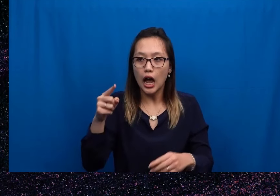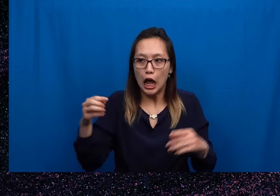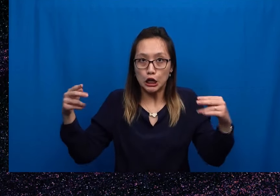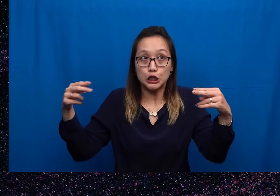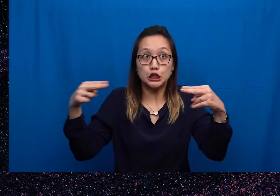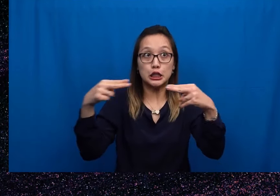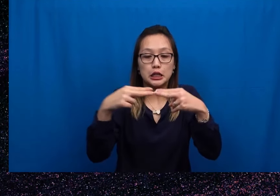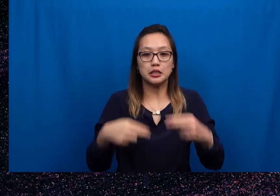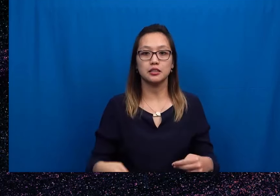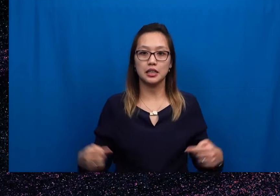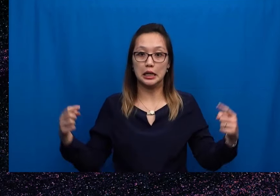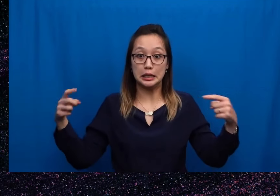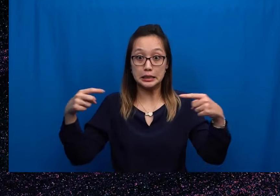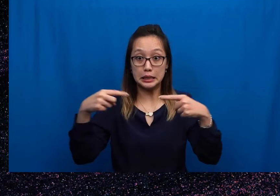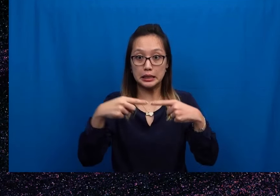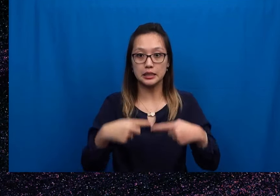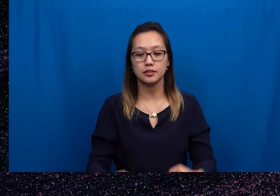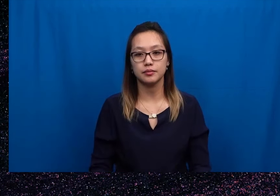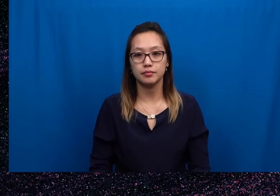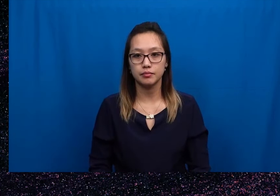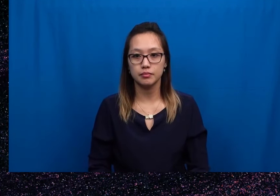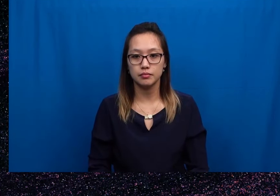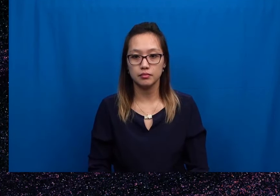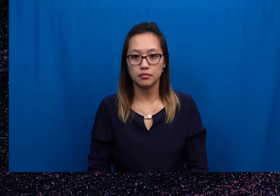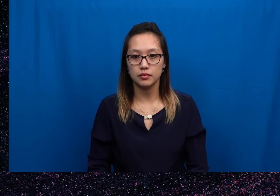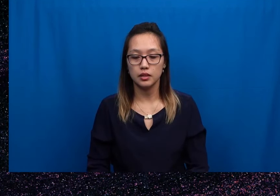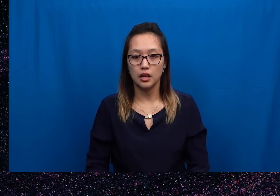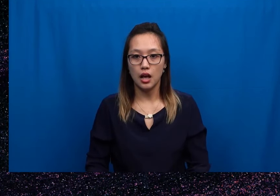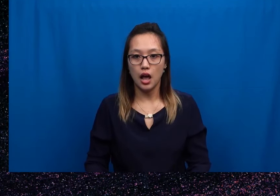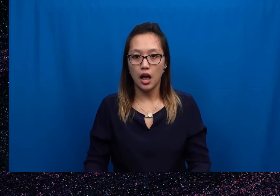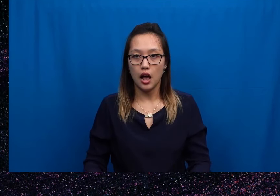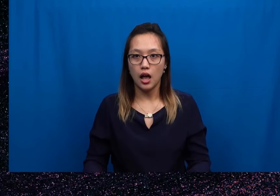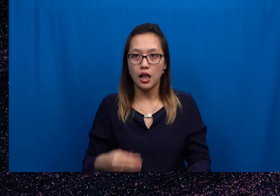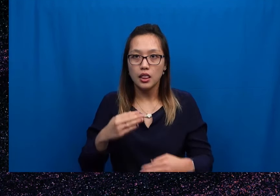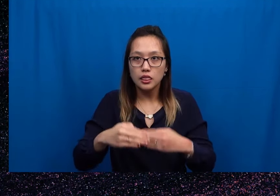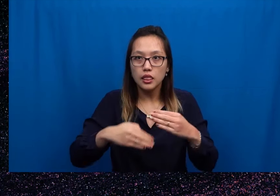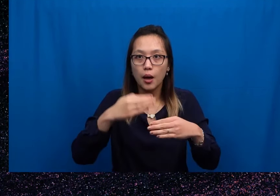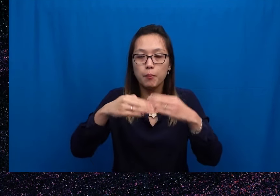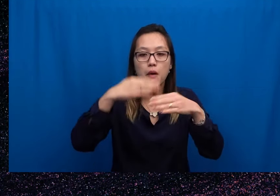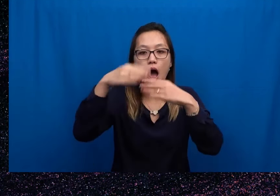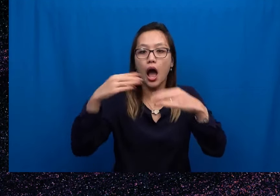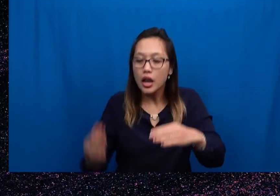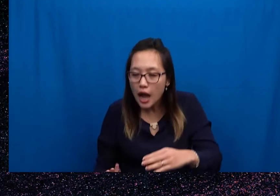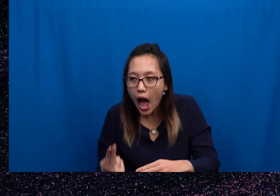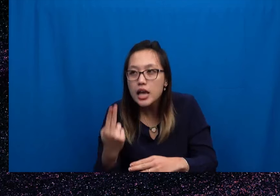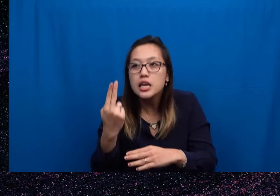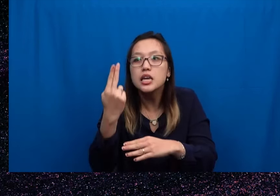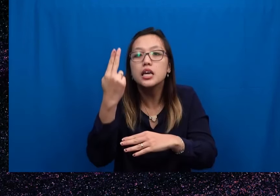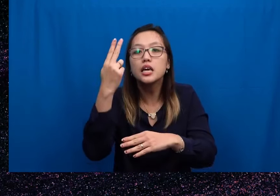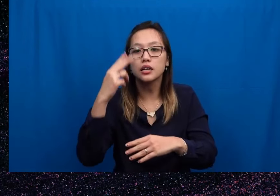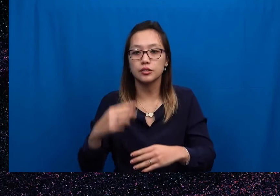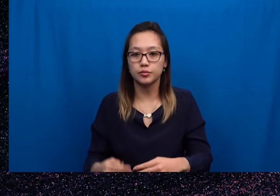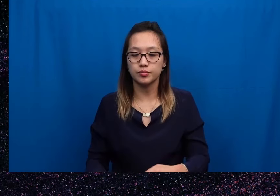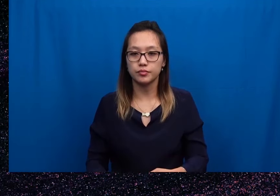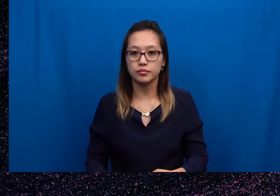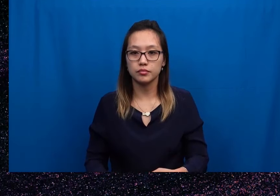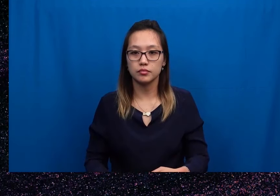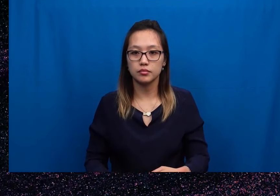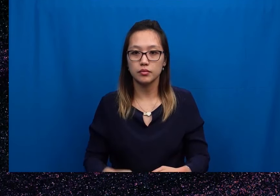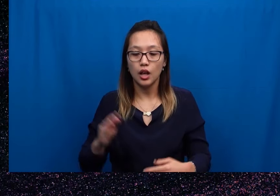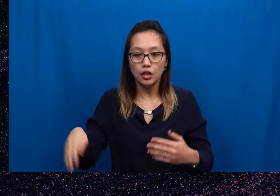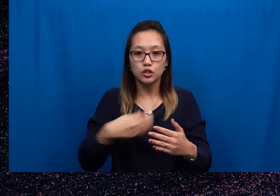Tetapi begitu nyaman dan semakin lama semakin naik, semakin naik, semakin naik. Lalu kemudian semua